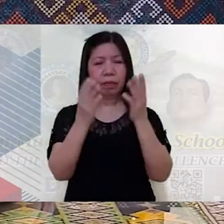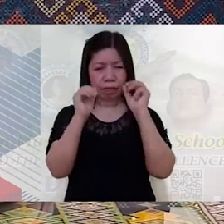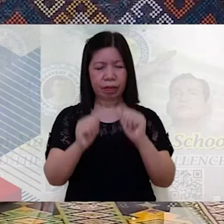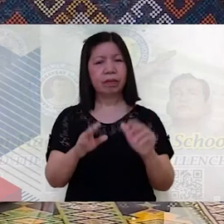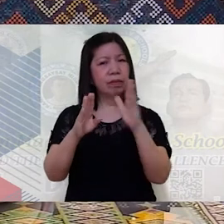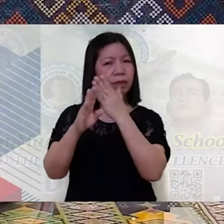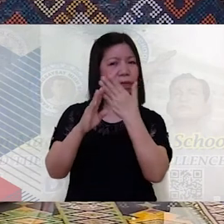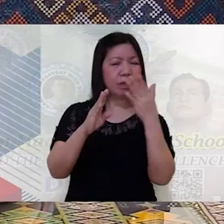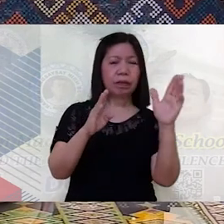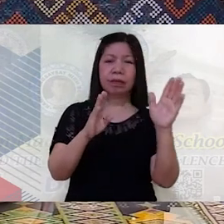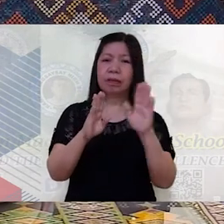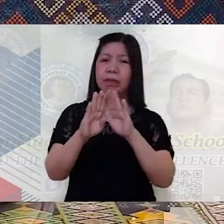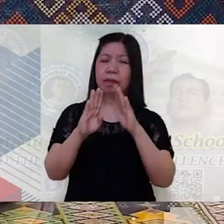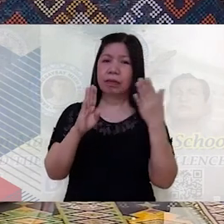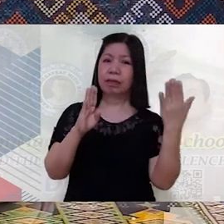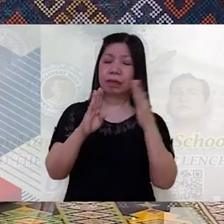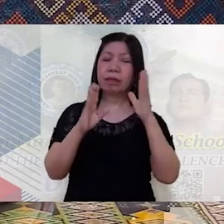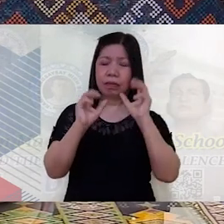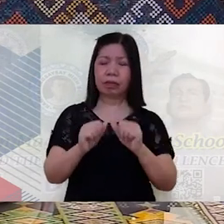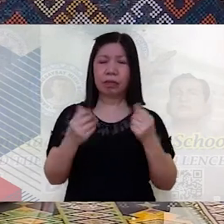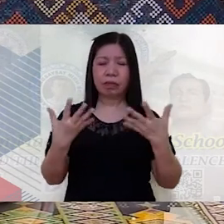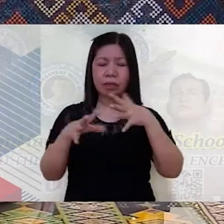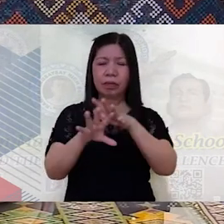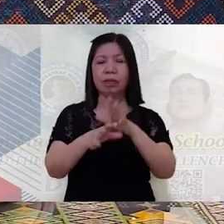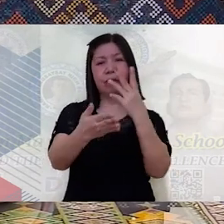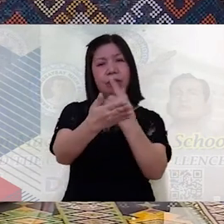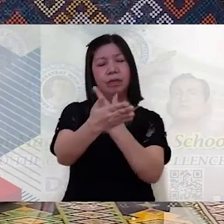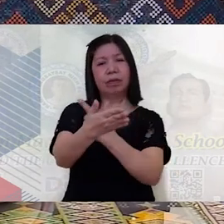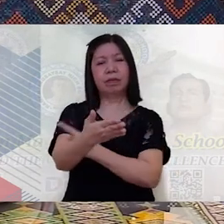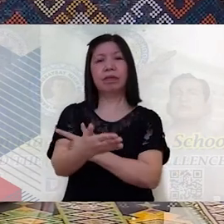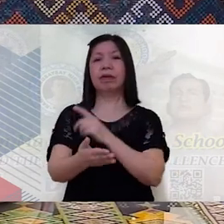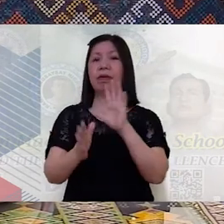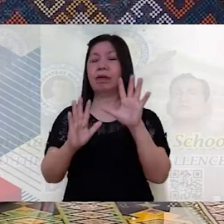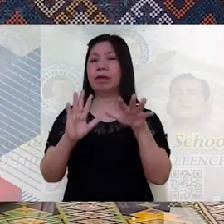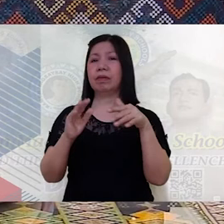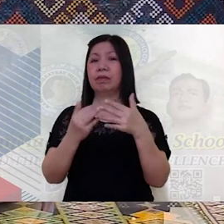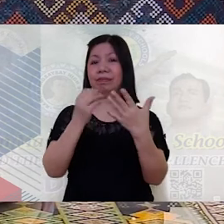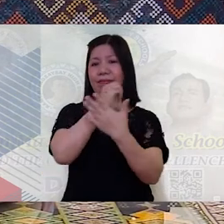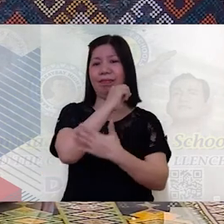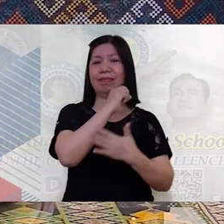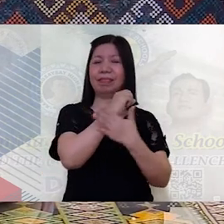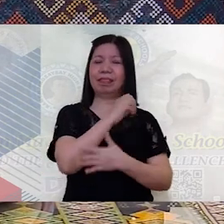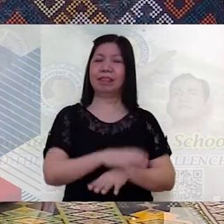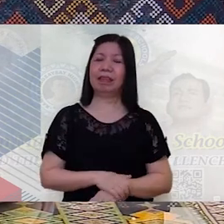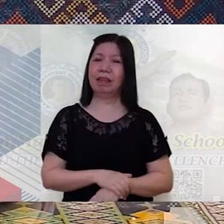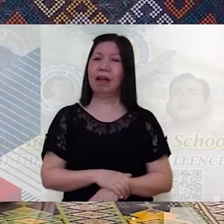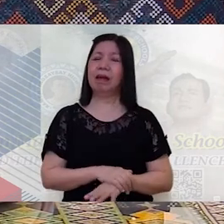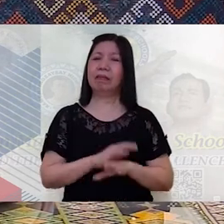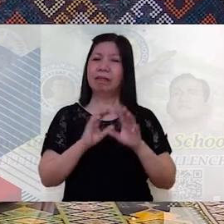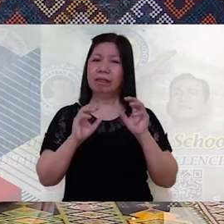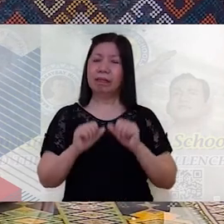will allow you to contribute to the development of our country